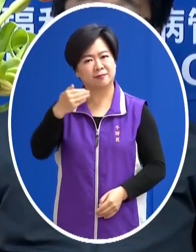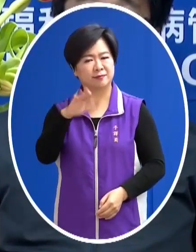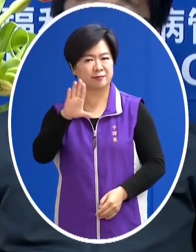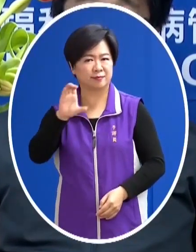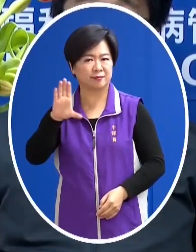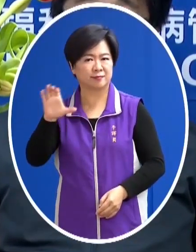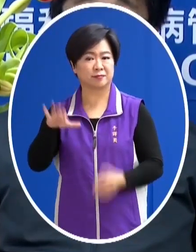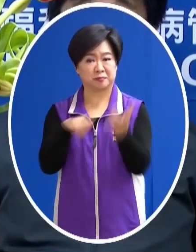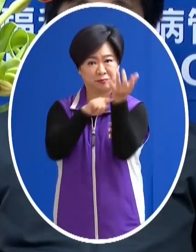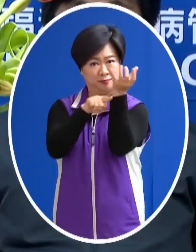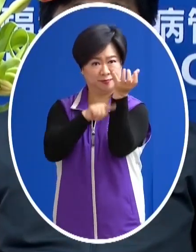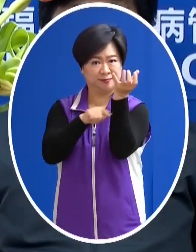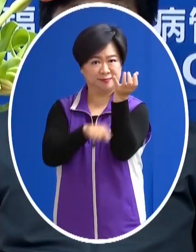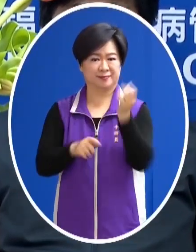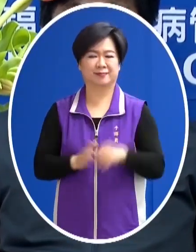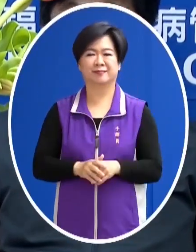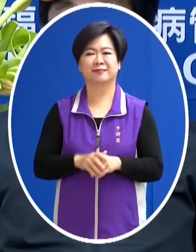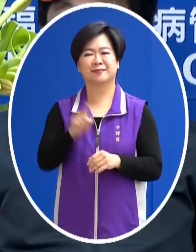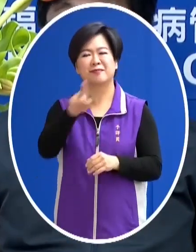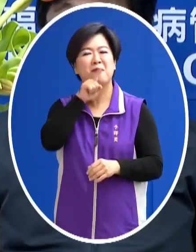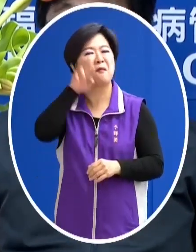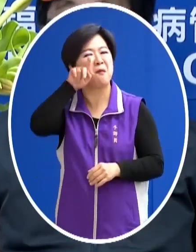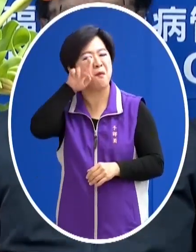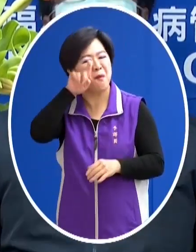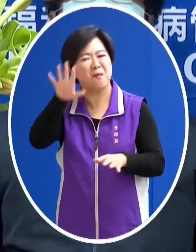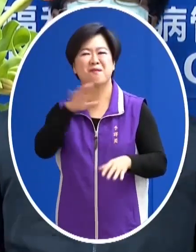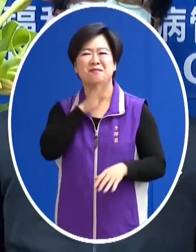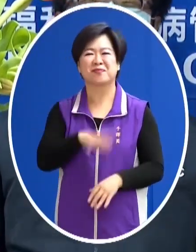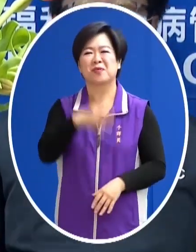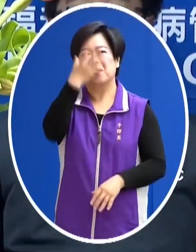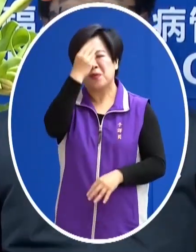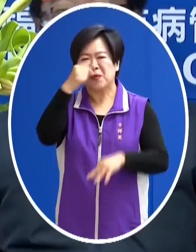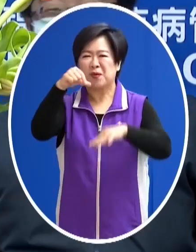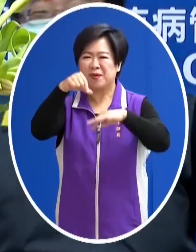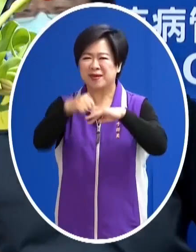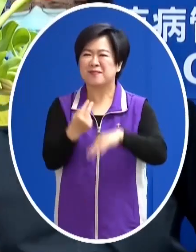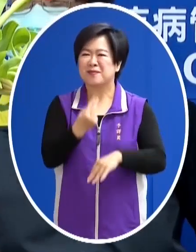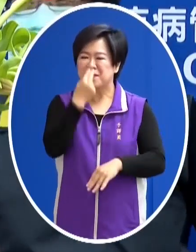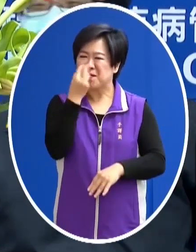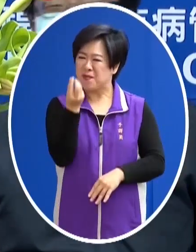花，哦，希望能够哦郁金香。